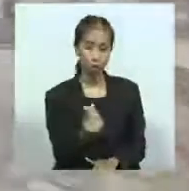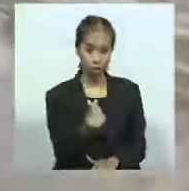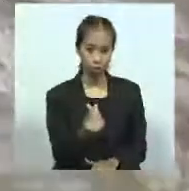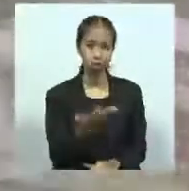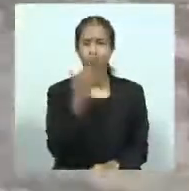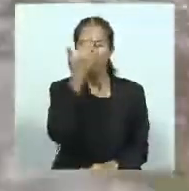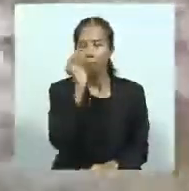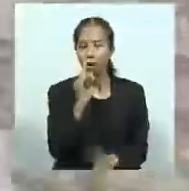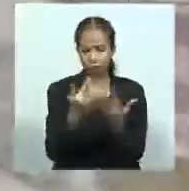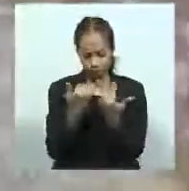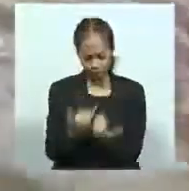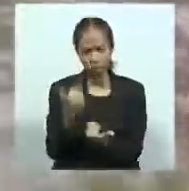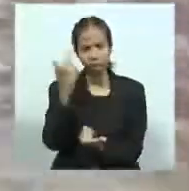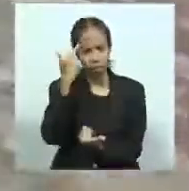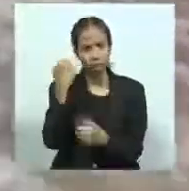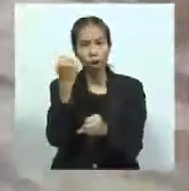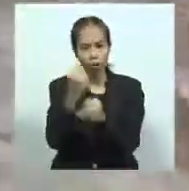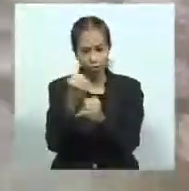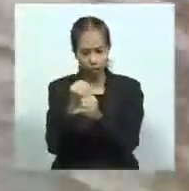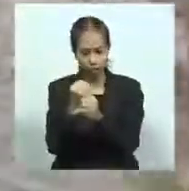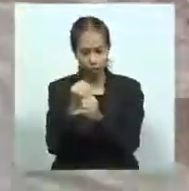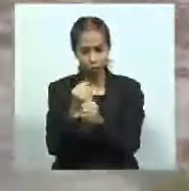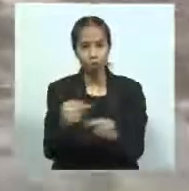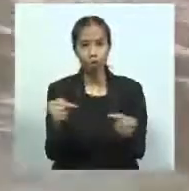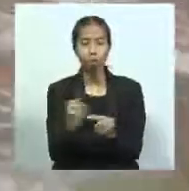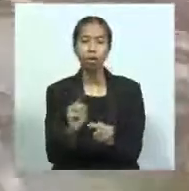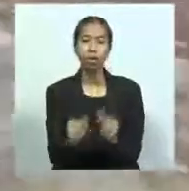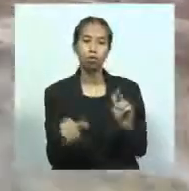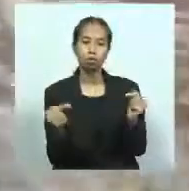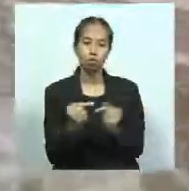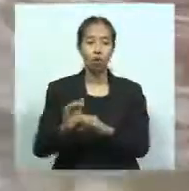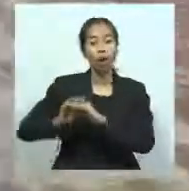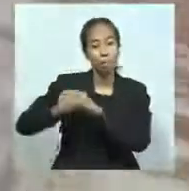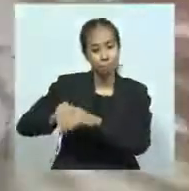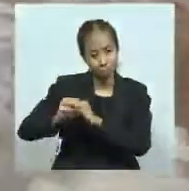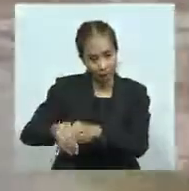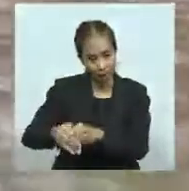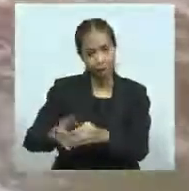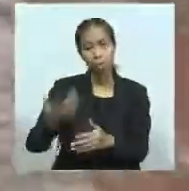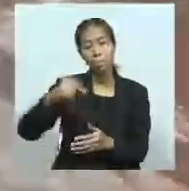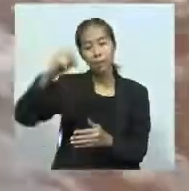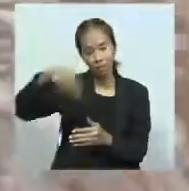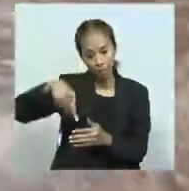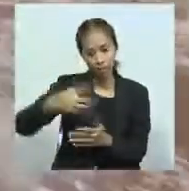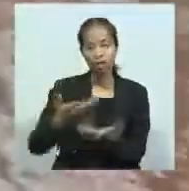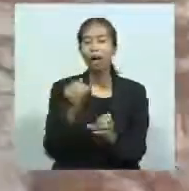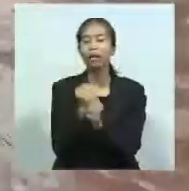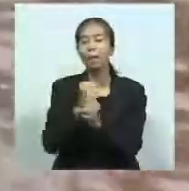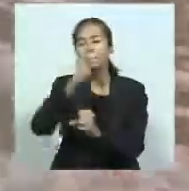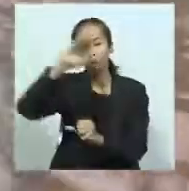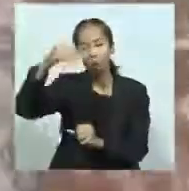โดยเห็นว่าควรสร้างในพื้นที่นำร่องที่เขตลาดพร้าวบางซื่อและปทุมวันก่อน